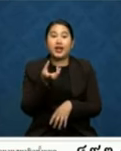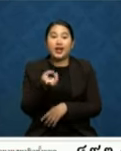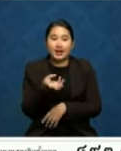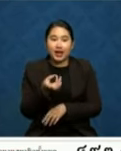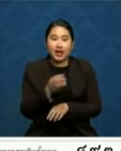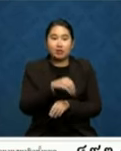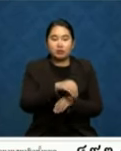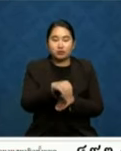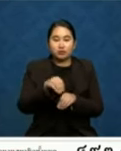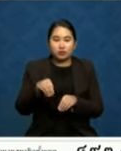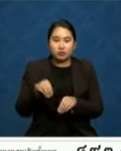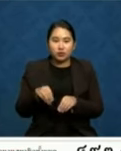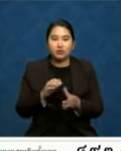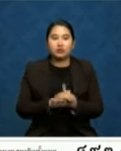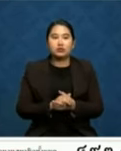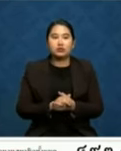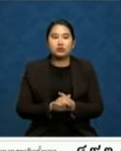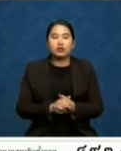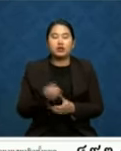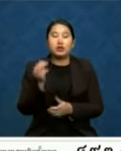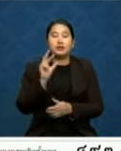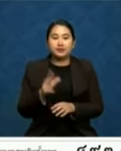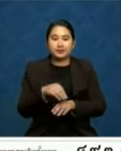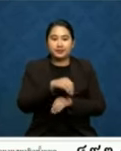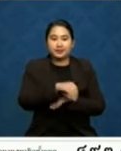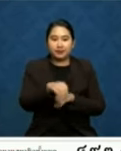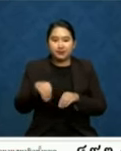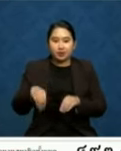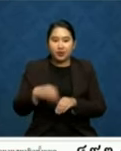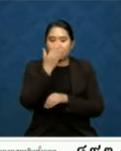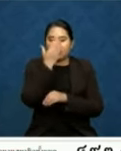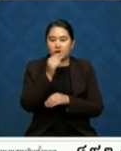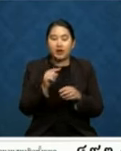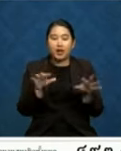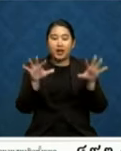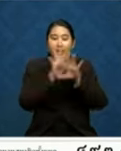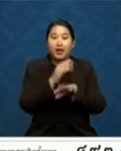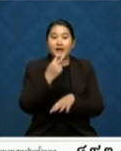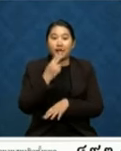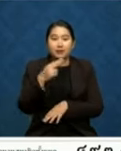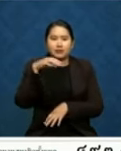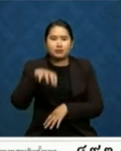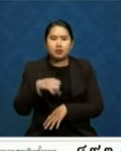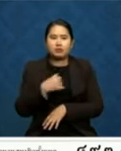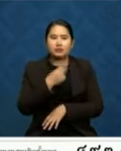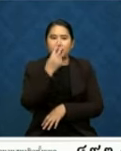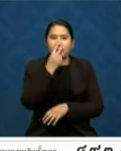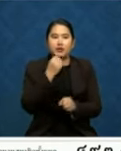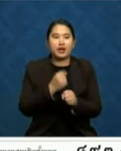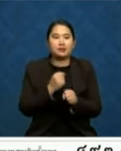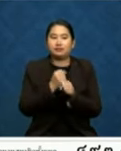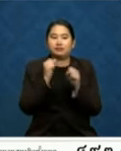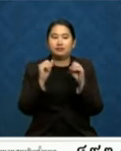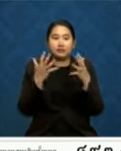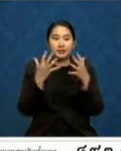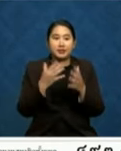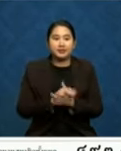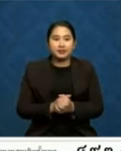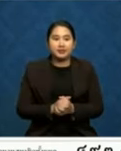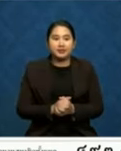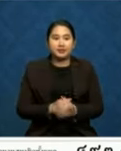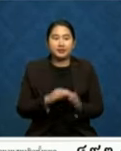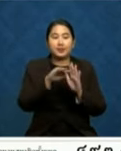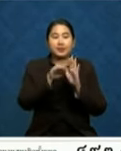ชไร่โดยเฉพาะการปลูกกัญชงนะคะซึ่งมีวงชีวิตคล้ายกับยาสูบก็ไม่เห็นจะมีใครทำให้สักทีใน